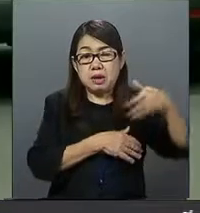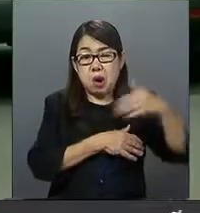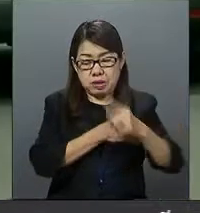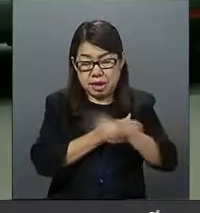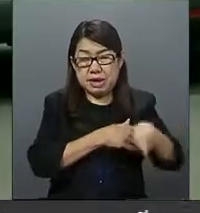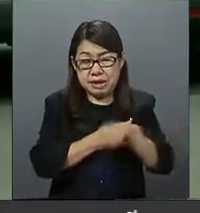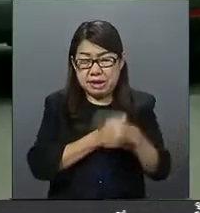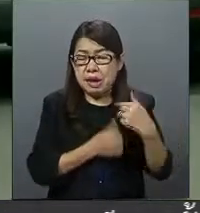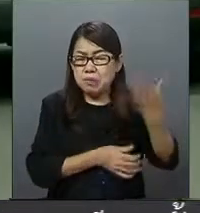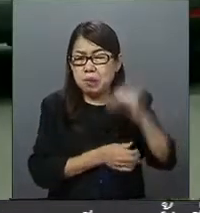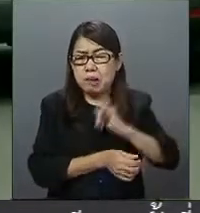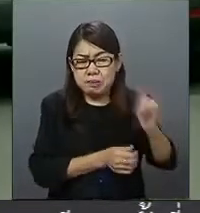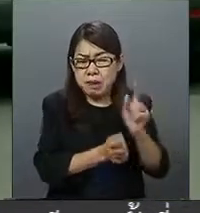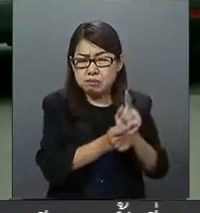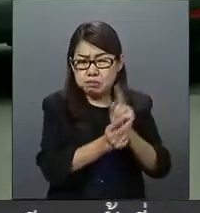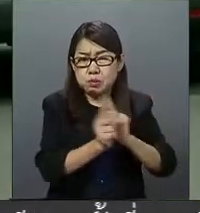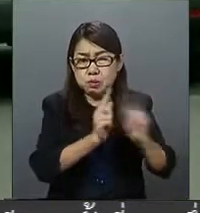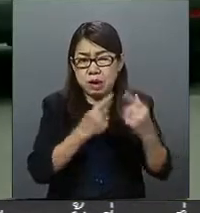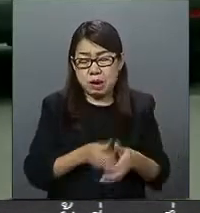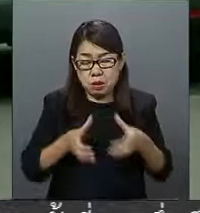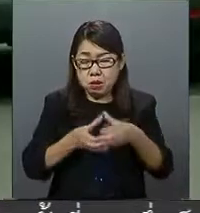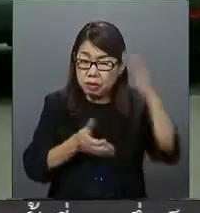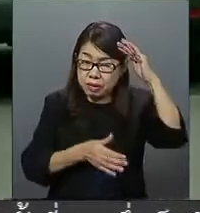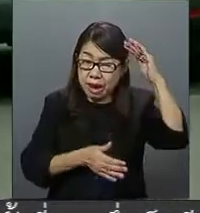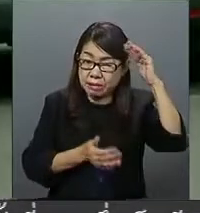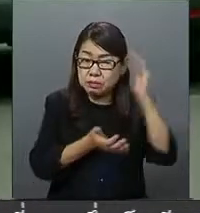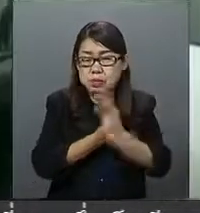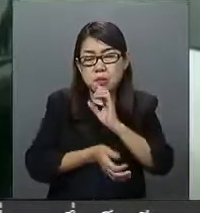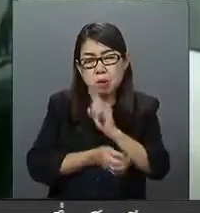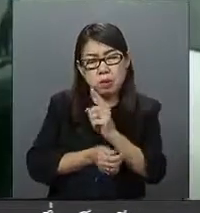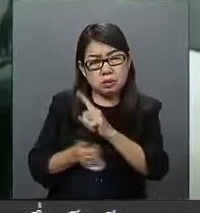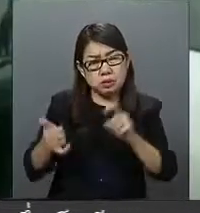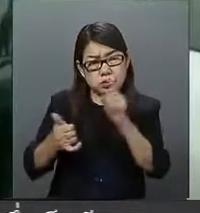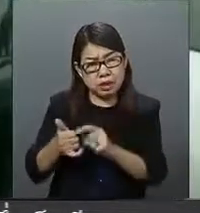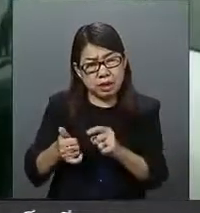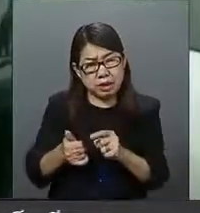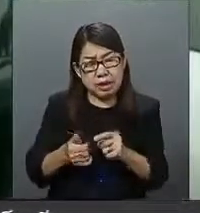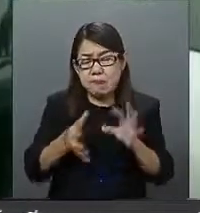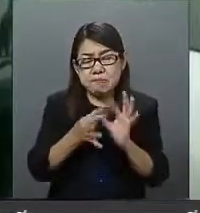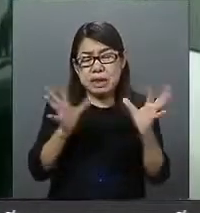ซึ่งคณะสืบสวนเชื่อว่าผู้ต้องสงสัยไม่ได้ติดต่อกับกลุ่มรัฐอิสลามหรือว่า IS ค่ะ